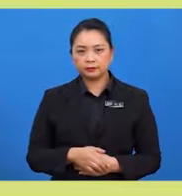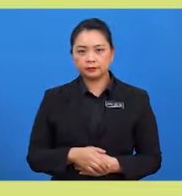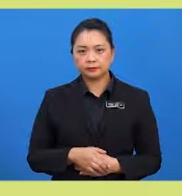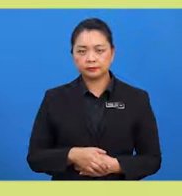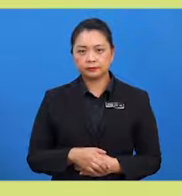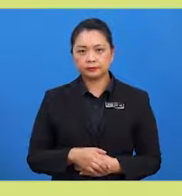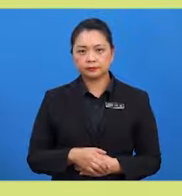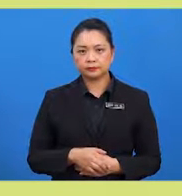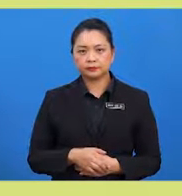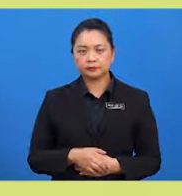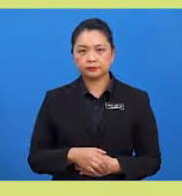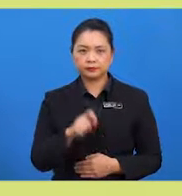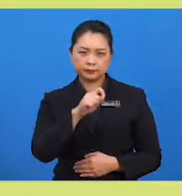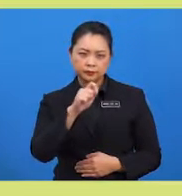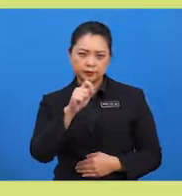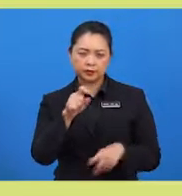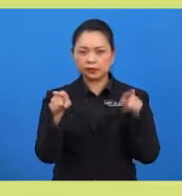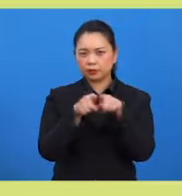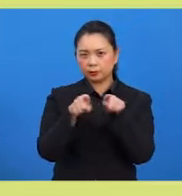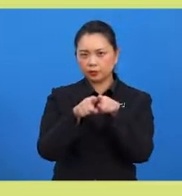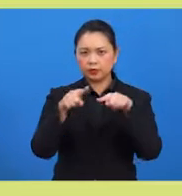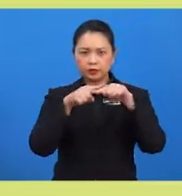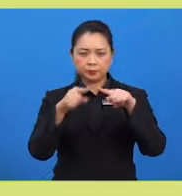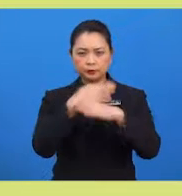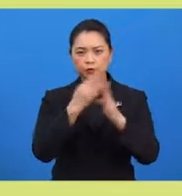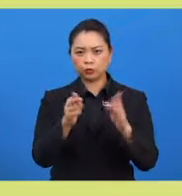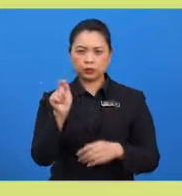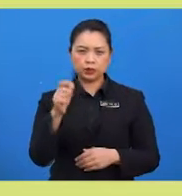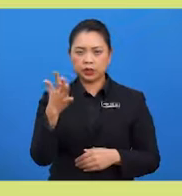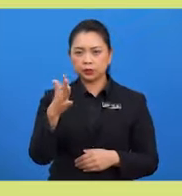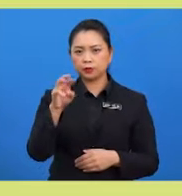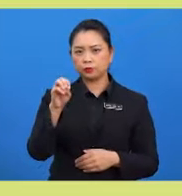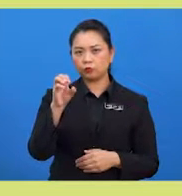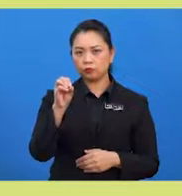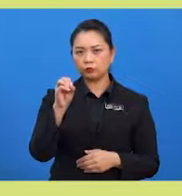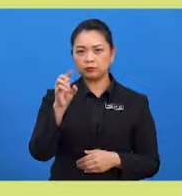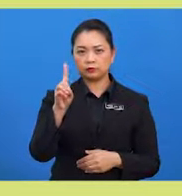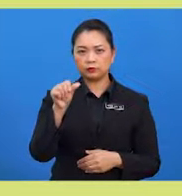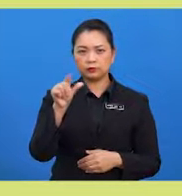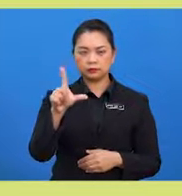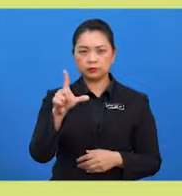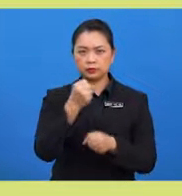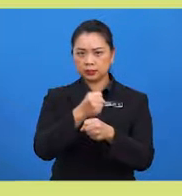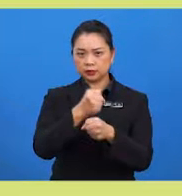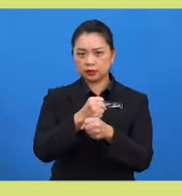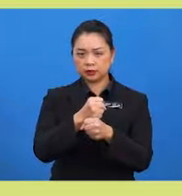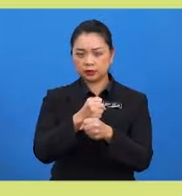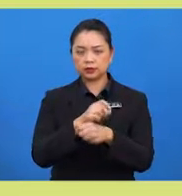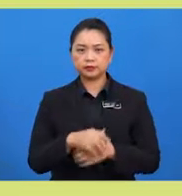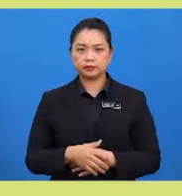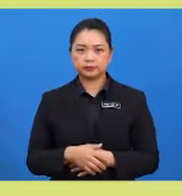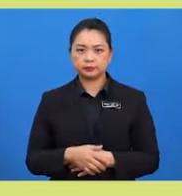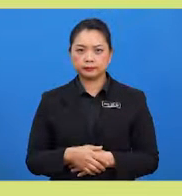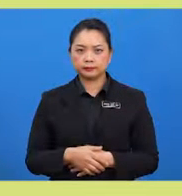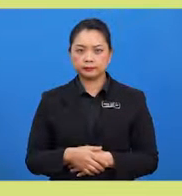adalah sama. Cuma dalam bentuk T tiada modal kerja. Jumlah aset bukan semasa